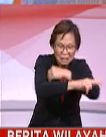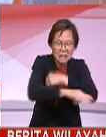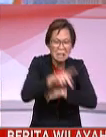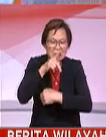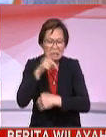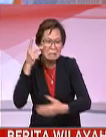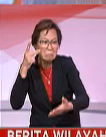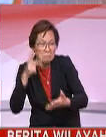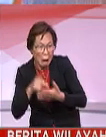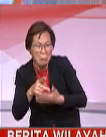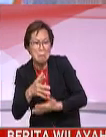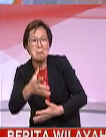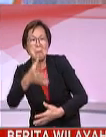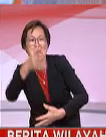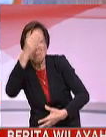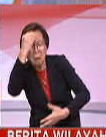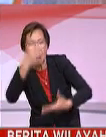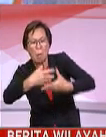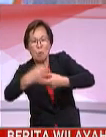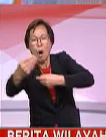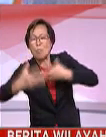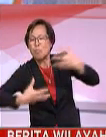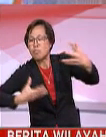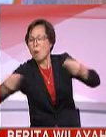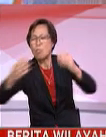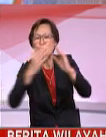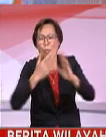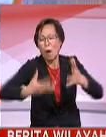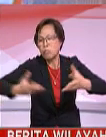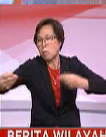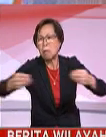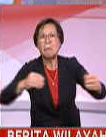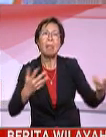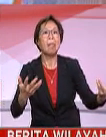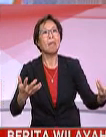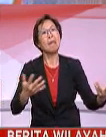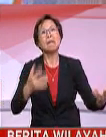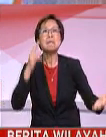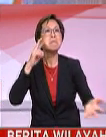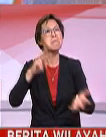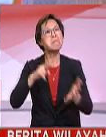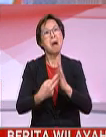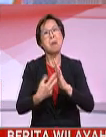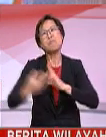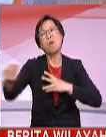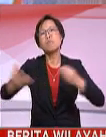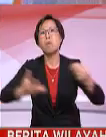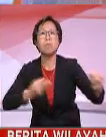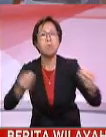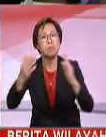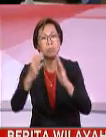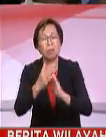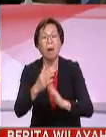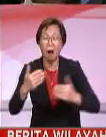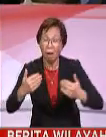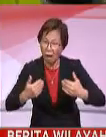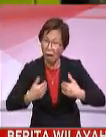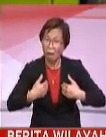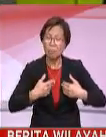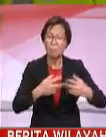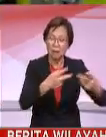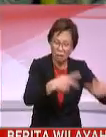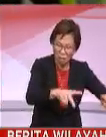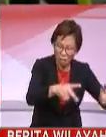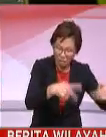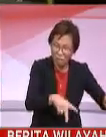itu dikesan bertindak keluar rumah tanpa tujuan atau sengaja berbuat demikian. Selain itu, terdapat juga premis